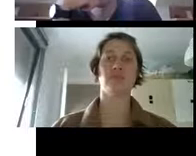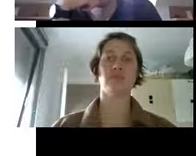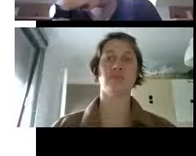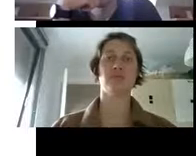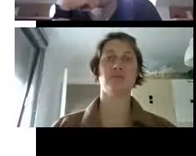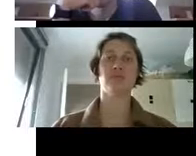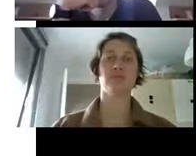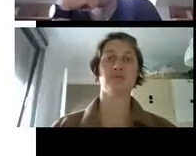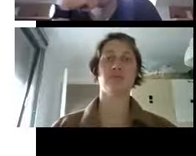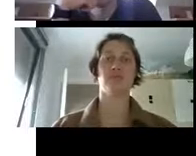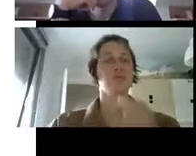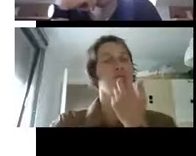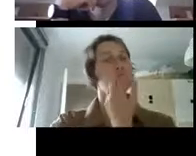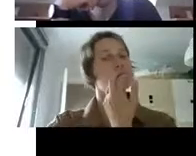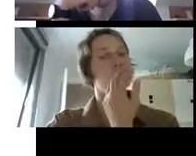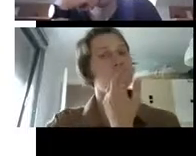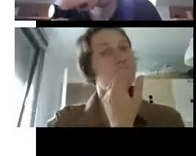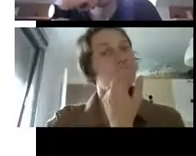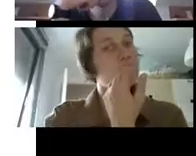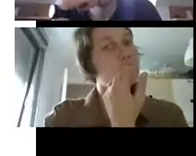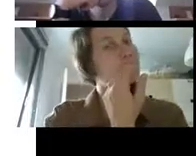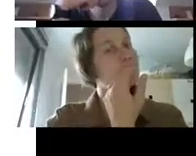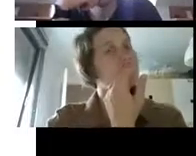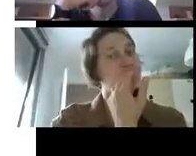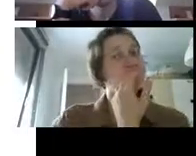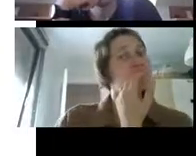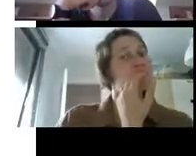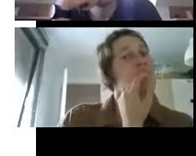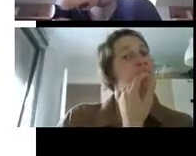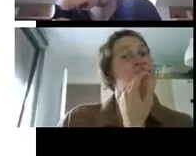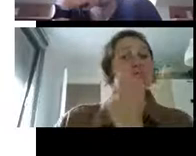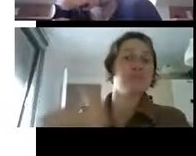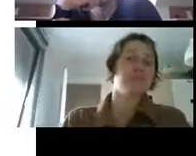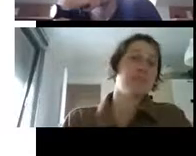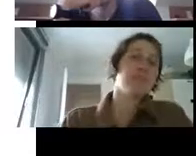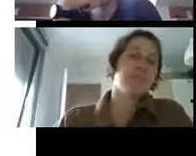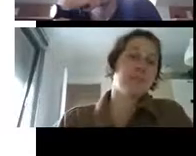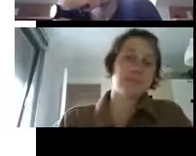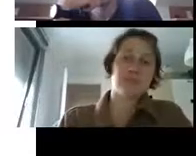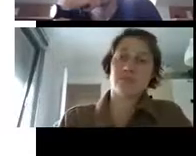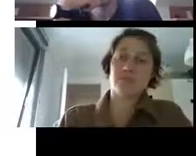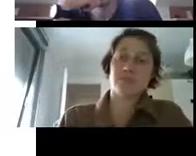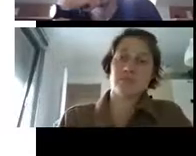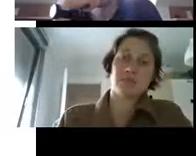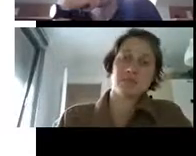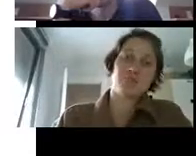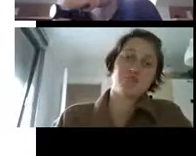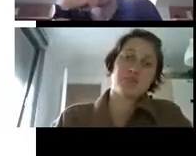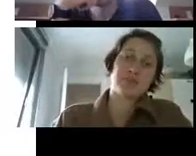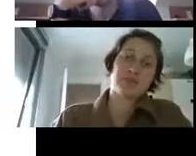te doen. Zoals Federa net ook gezegd heeft, een standpunt innemen rond testing staat ook al op onze website ondertussen. Helemaal